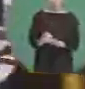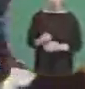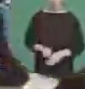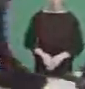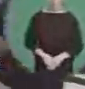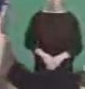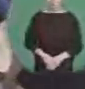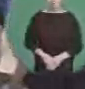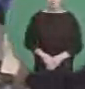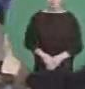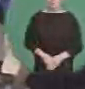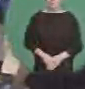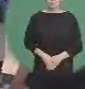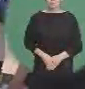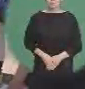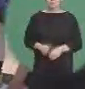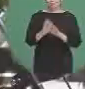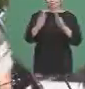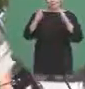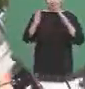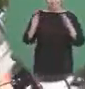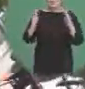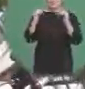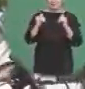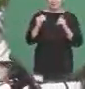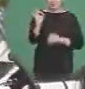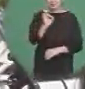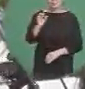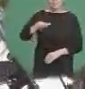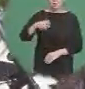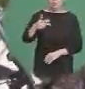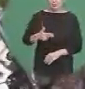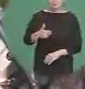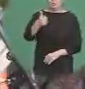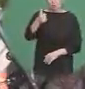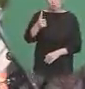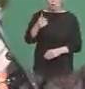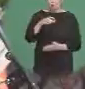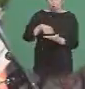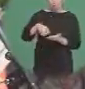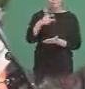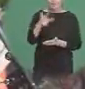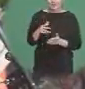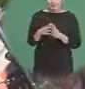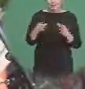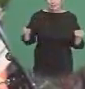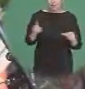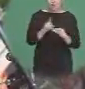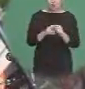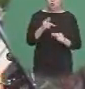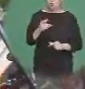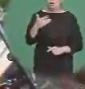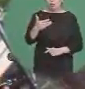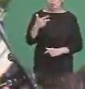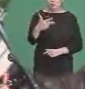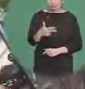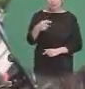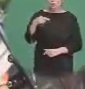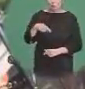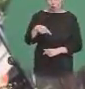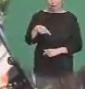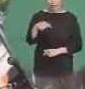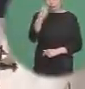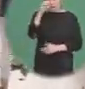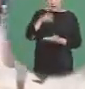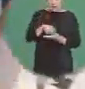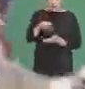。開会式で品川市長は、郡山市が全国の中核市でゴミの排